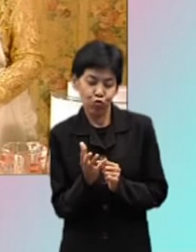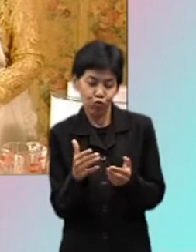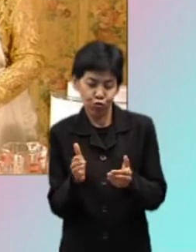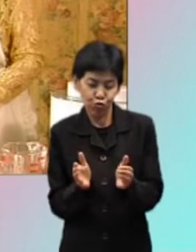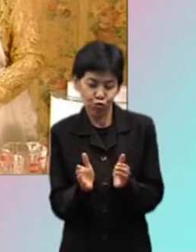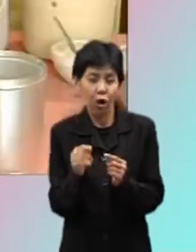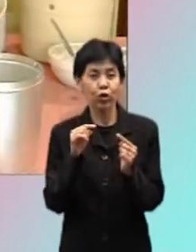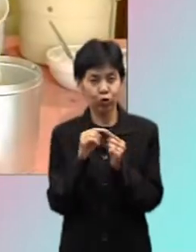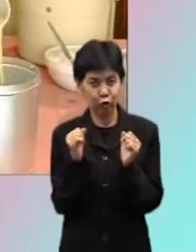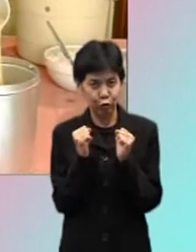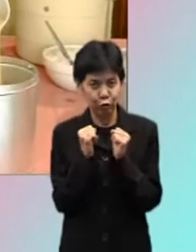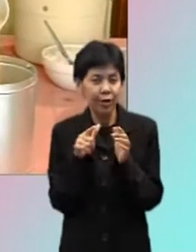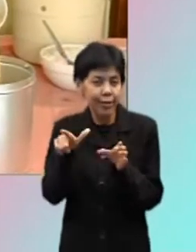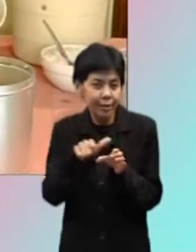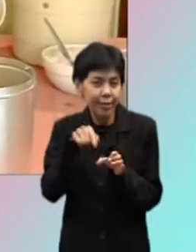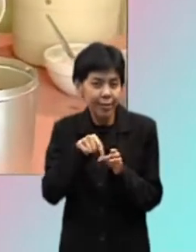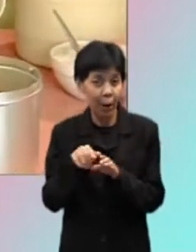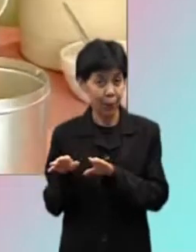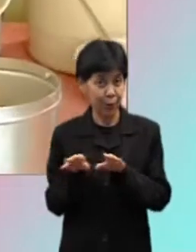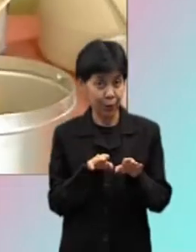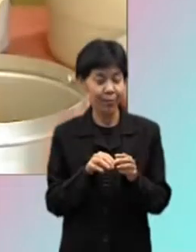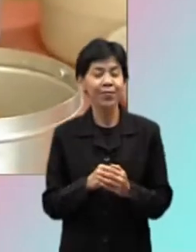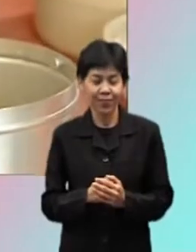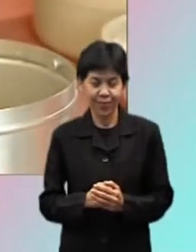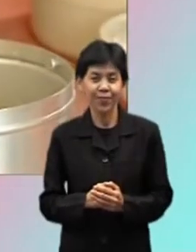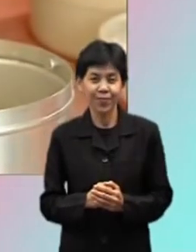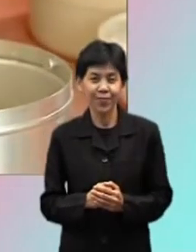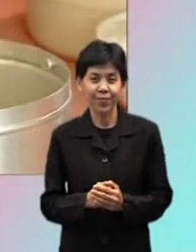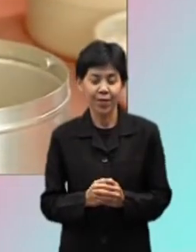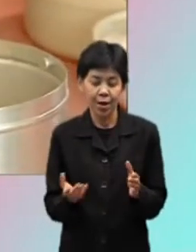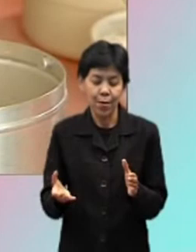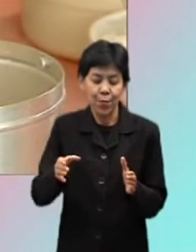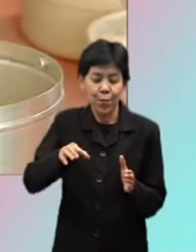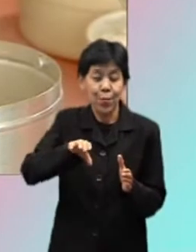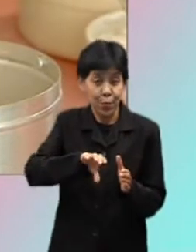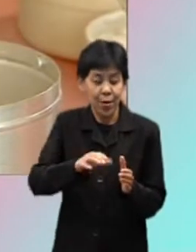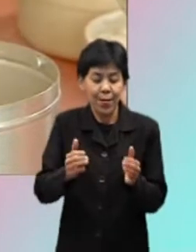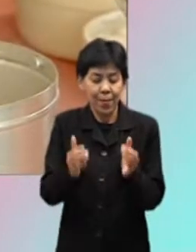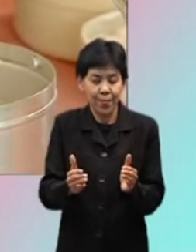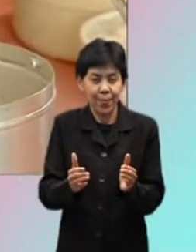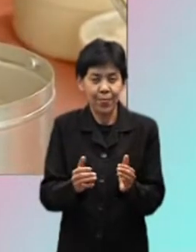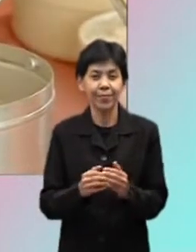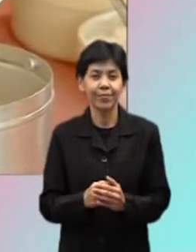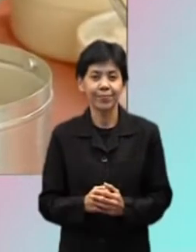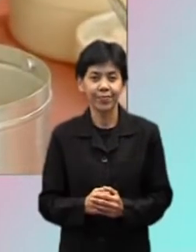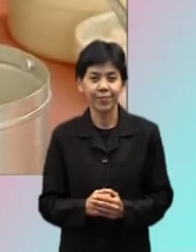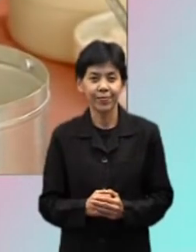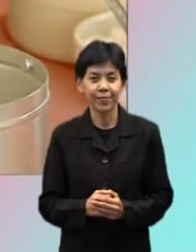ค่ะเรียบร้อยแล้วเตรียมพร้อมที่จะปั่นนะคะใส่ลงไปในเครื่องปั่นนะคะ